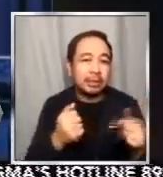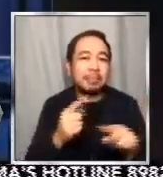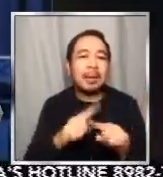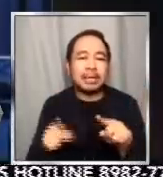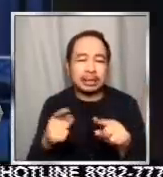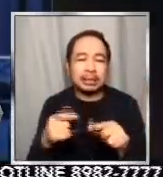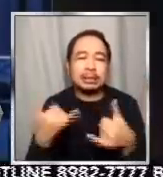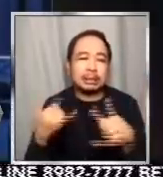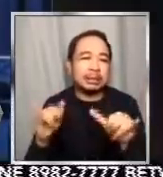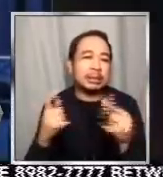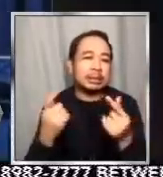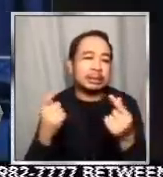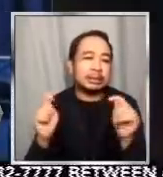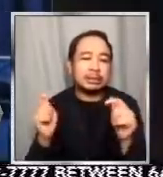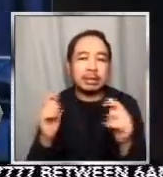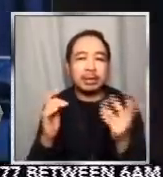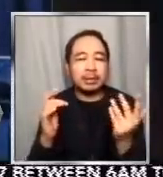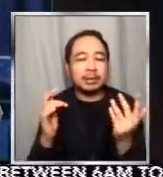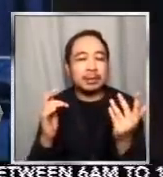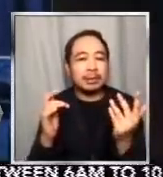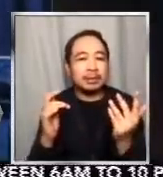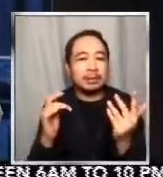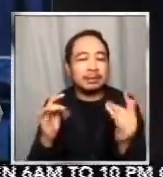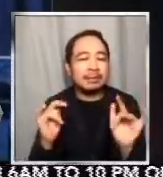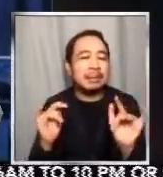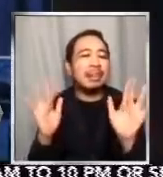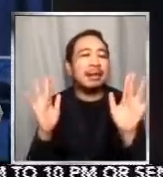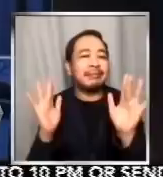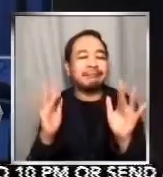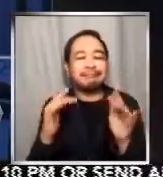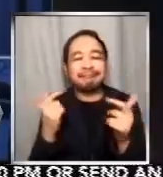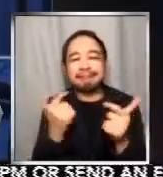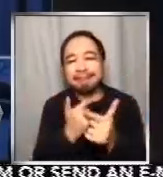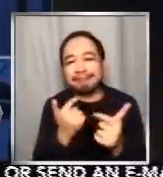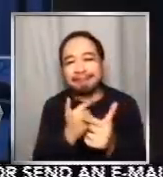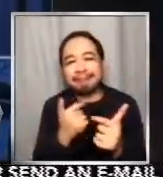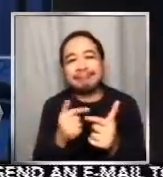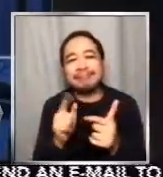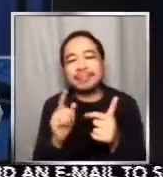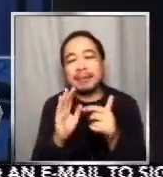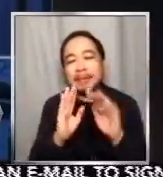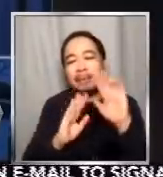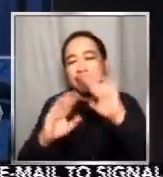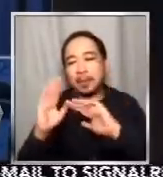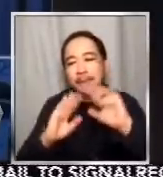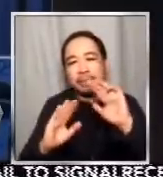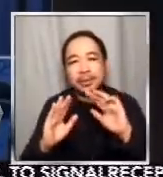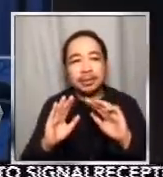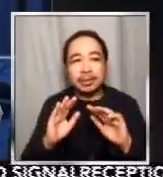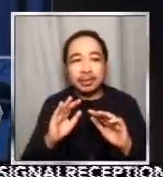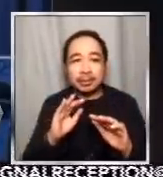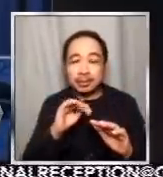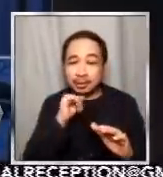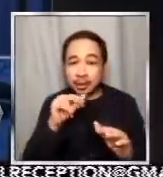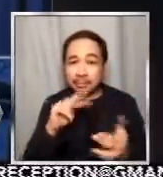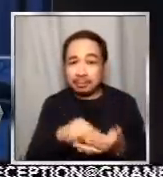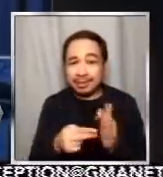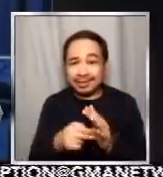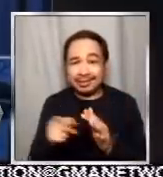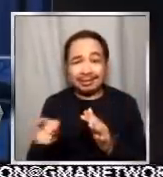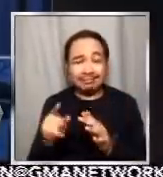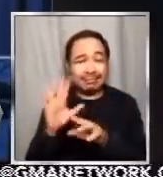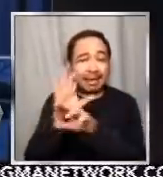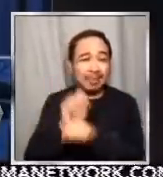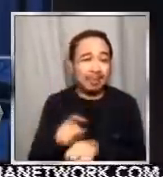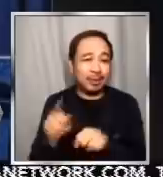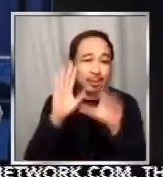natin na i-lighten yung ating mga problema. So, hindi lang naman po yan gawain ng ating presidente, bagamat matagal